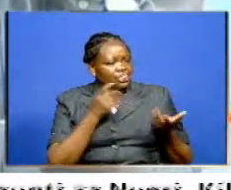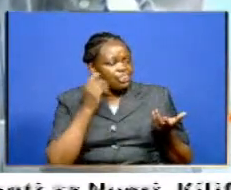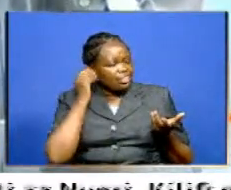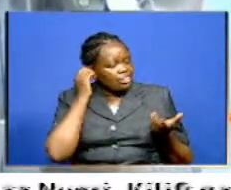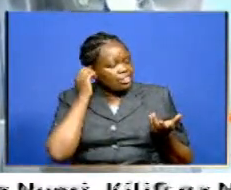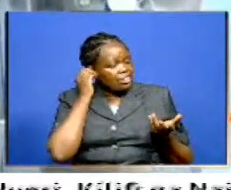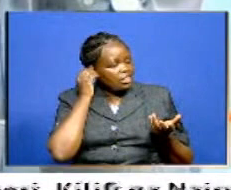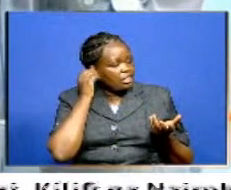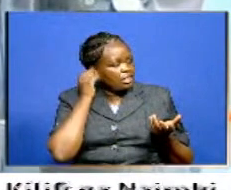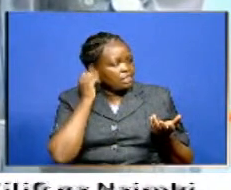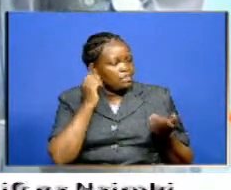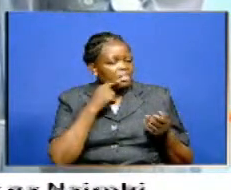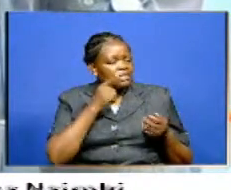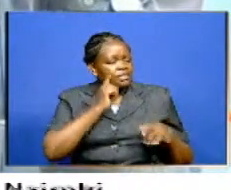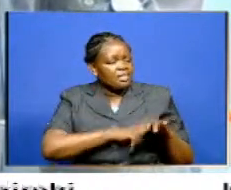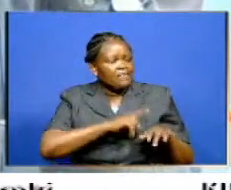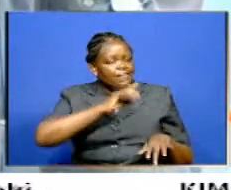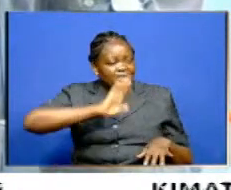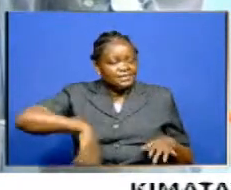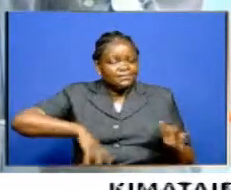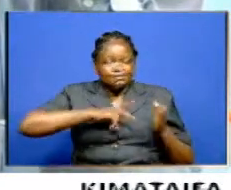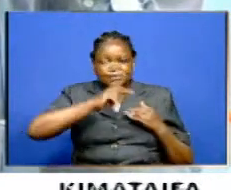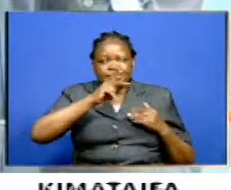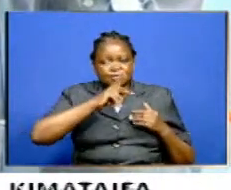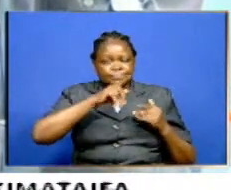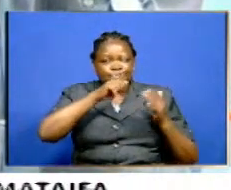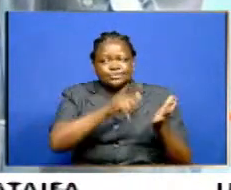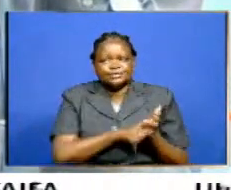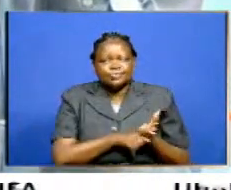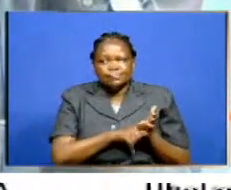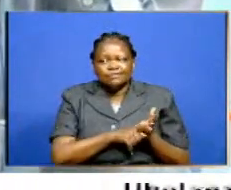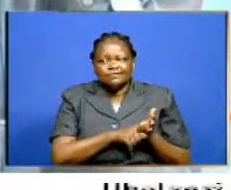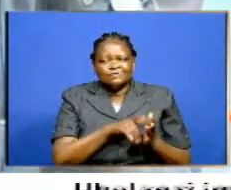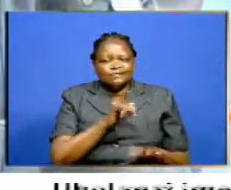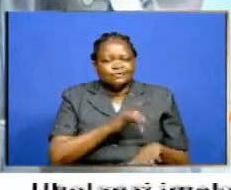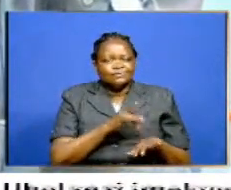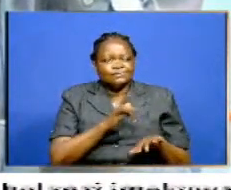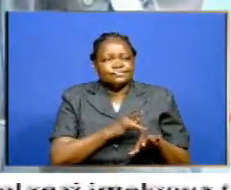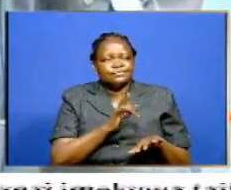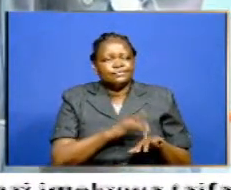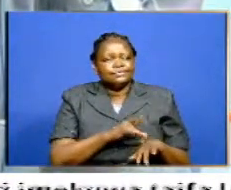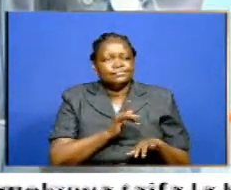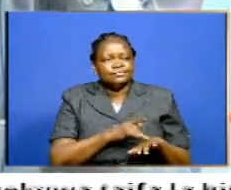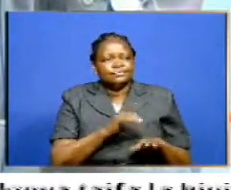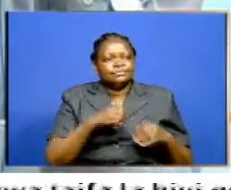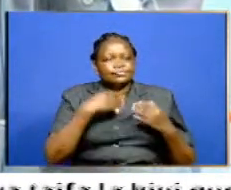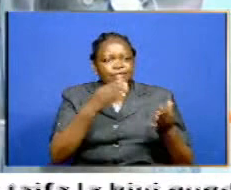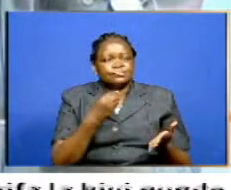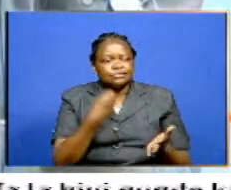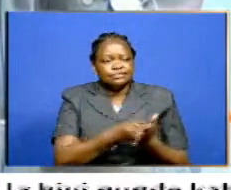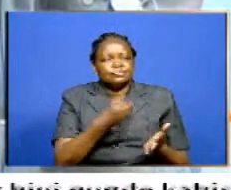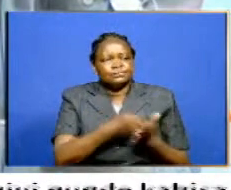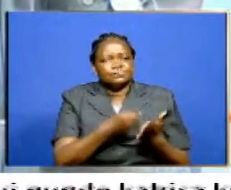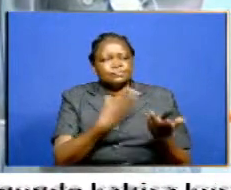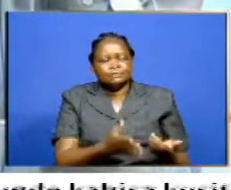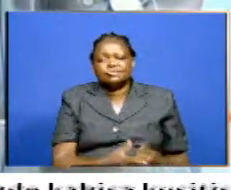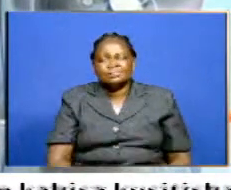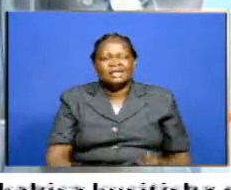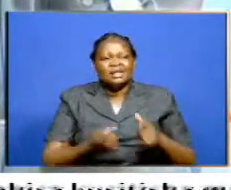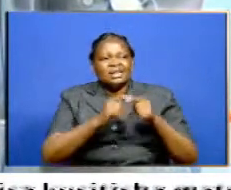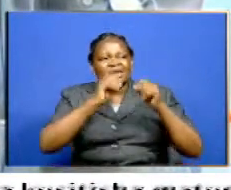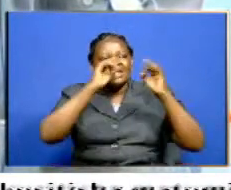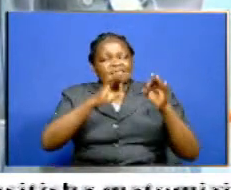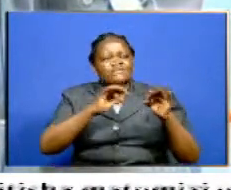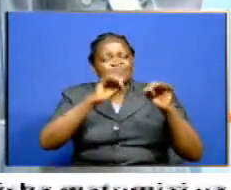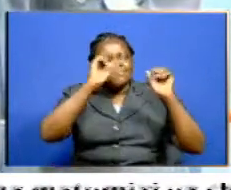Umesema kwamba kucheleweshwa kulipo kwa mikopo hii kumetatiza kupeano kwa pesa sasa hivi. Je, ikiwa